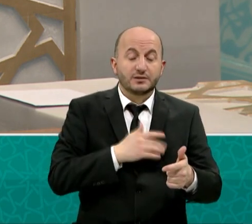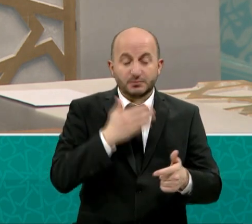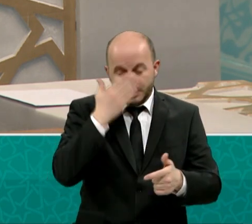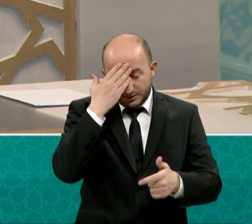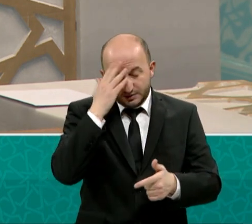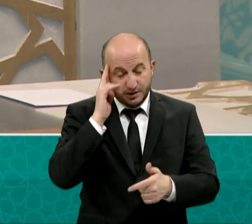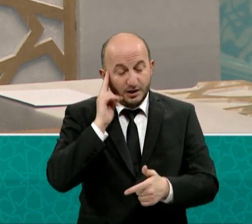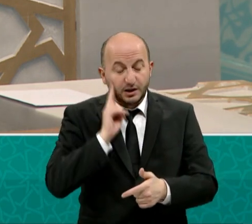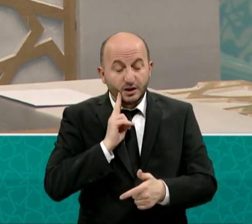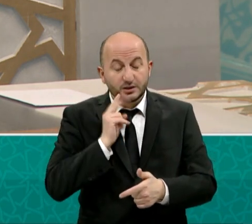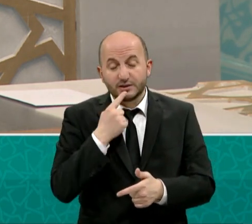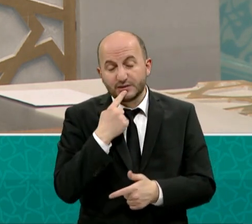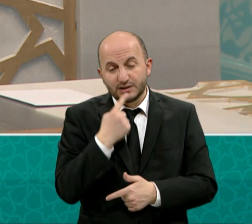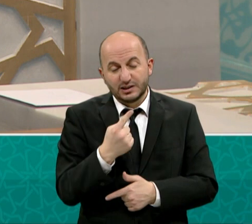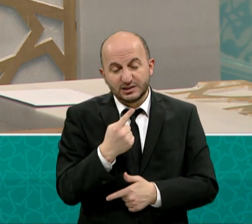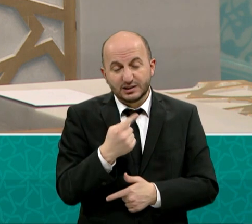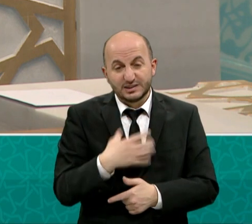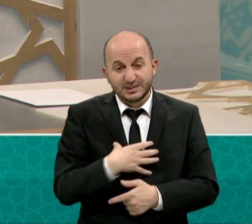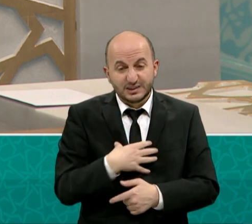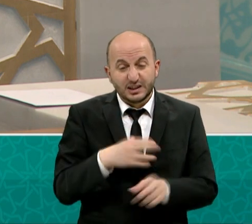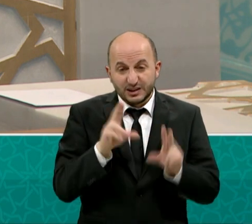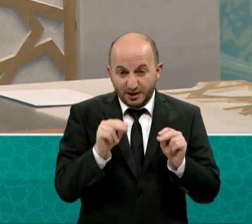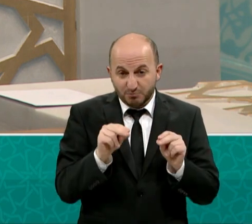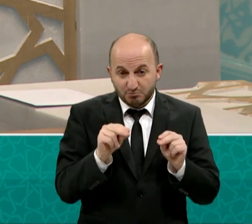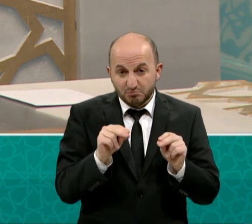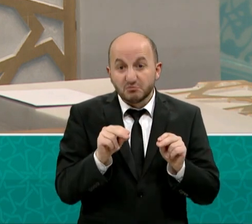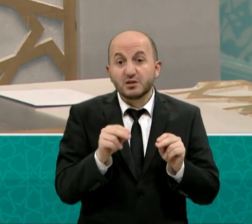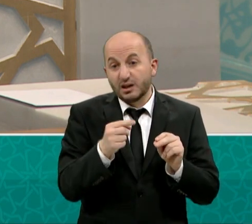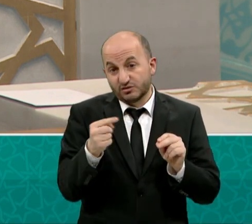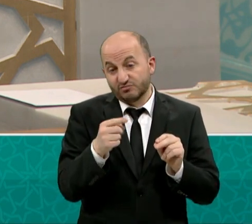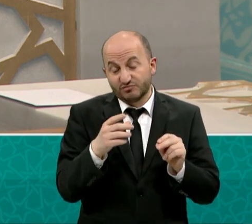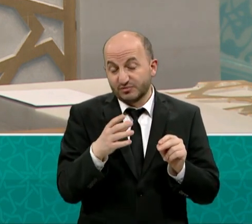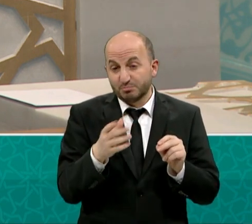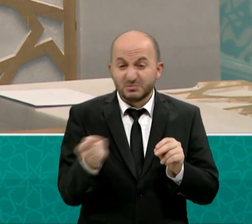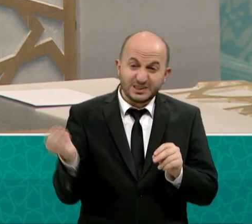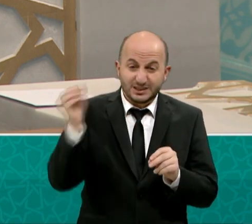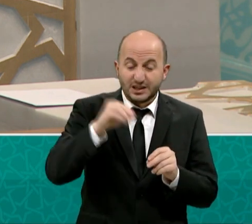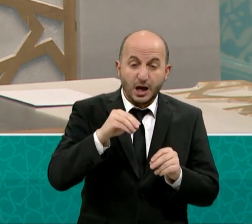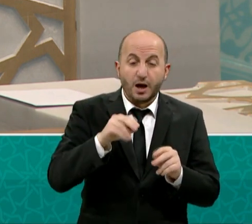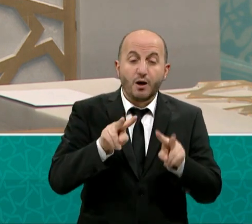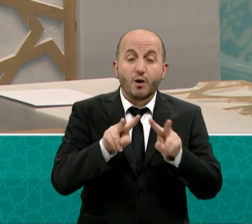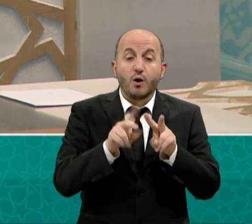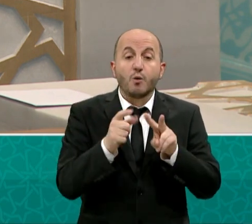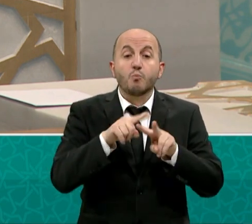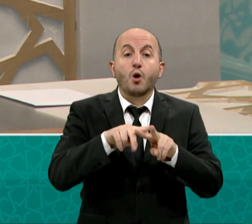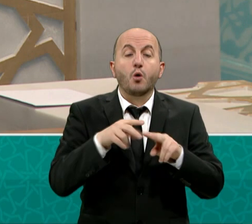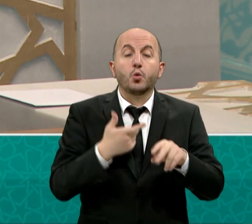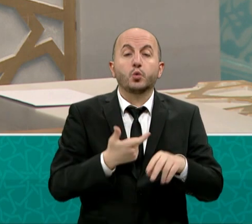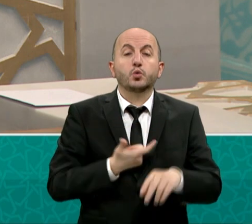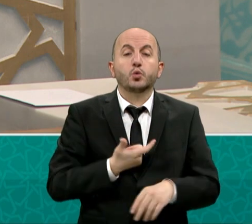dini tam olarak tarif etmiş olur muyuz? Yine eksik. Bir de muamelattır,